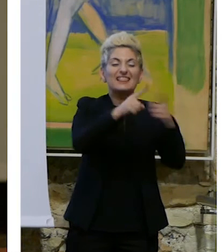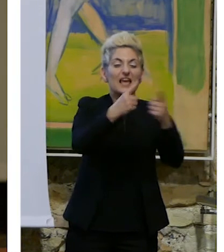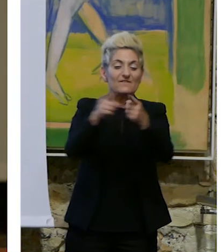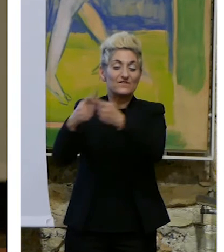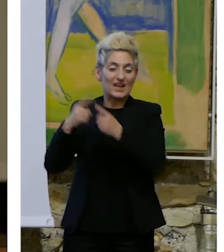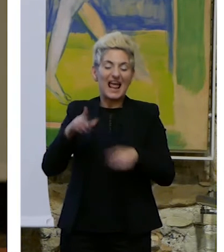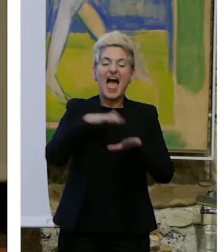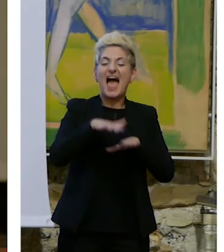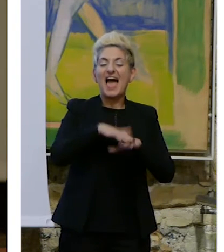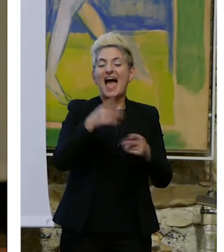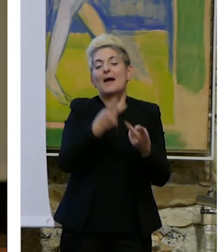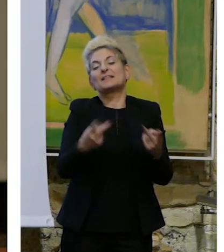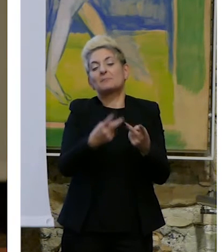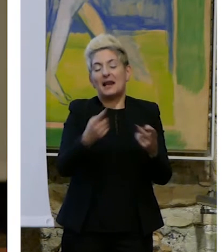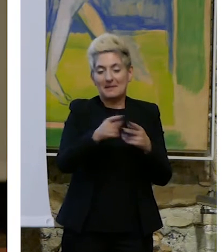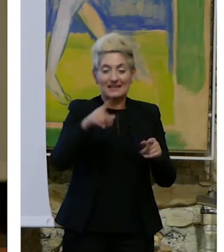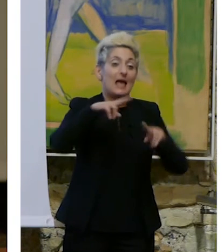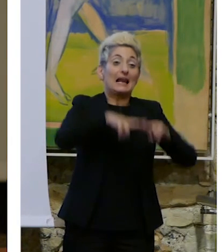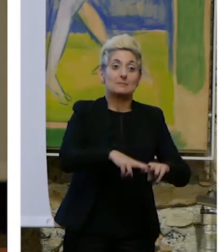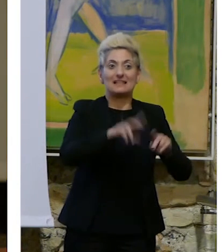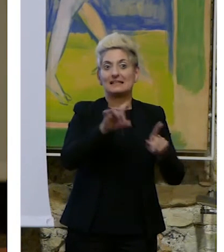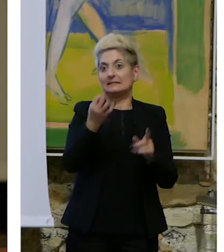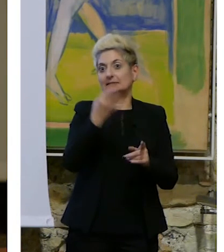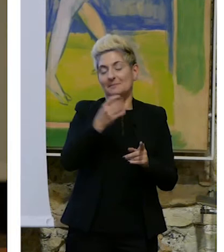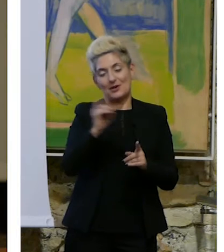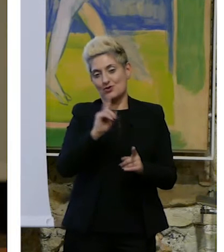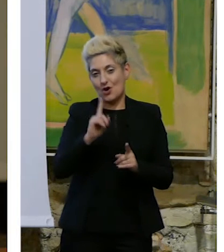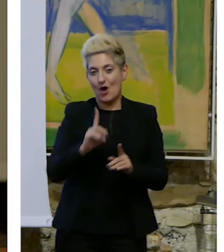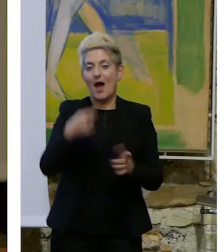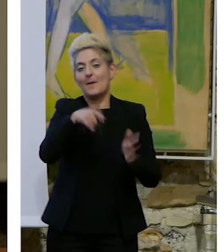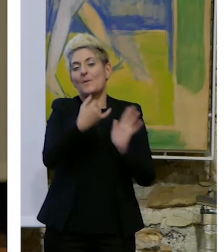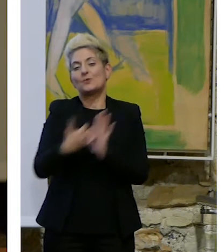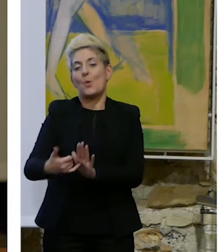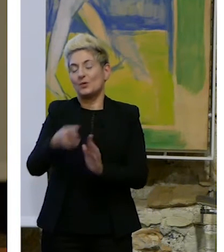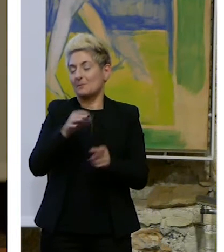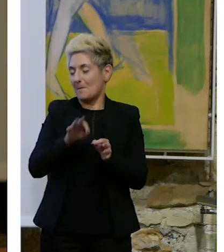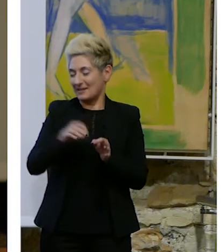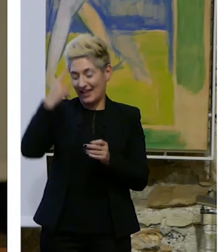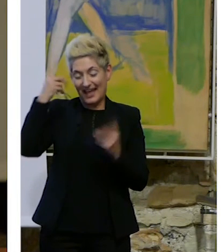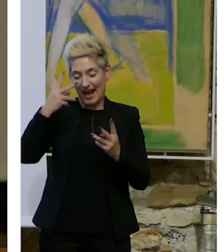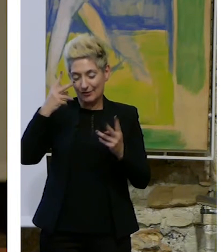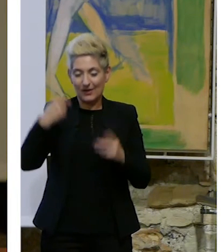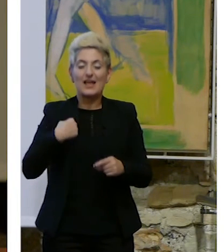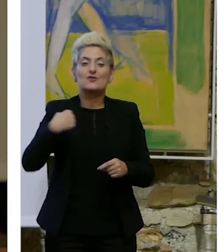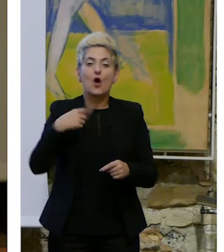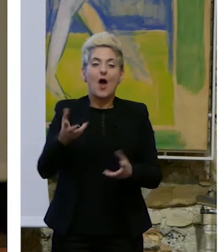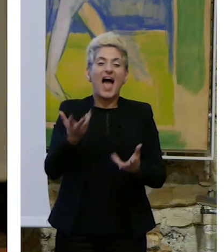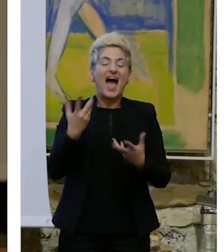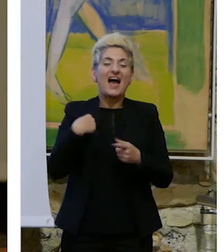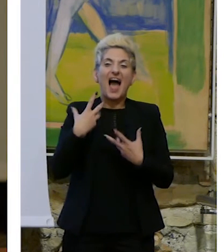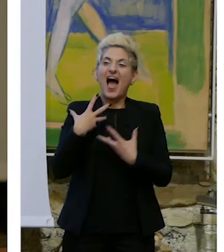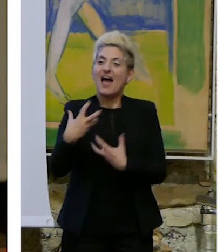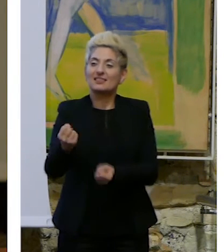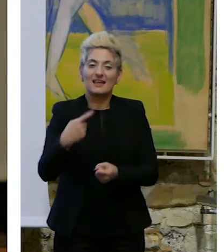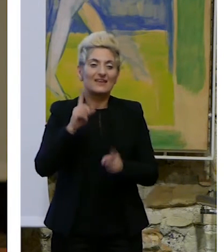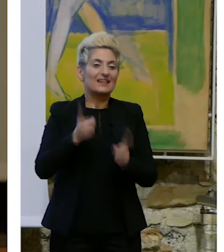sono esperienze che non possono essere stabili, e su questo va fatto l'ultimo momento di ragionamento. Noi spesso siamo attratti dall'idea